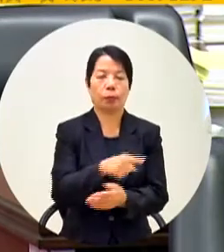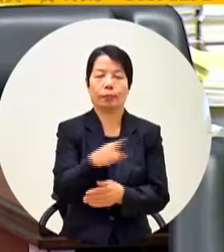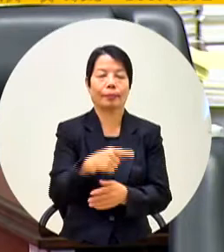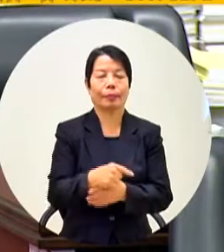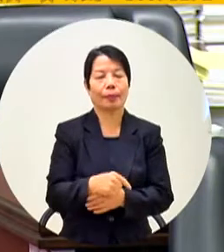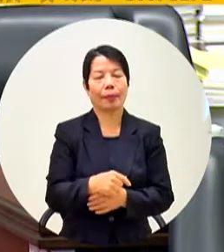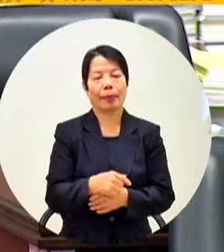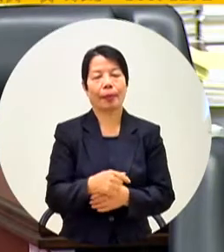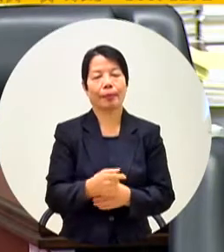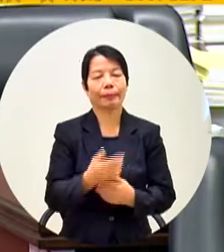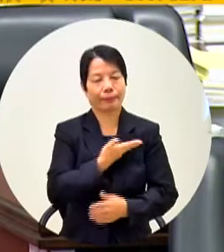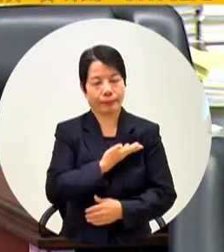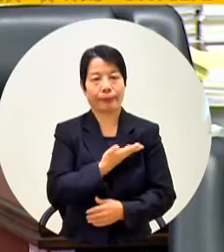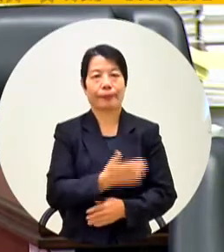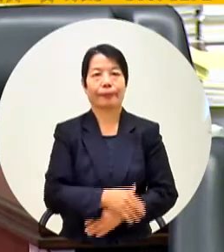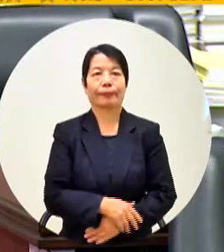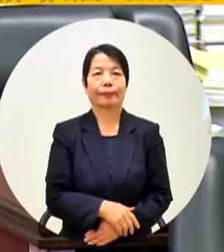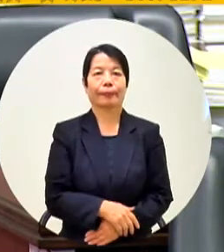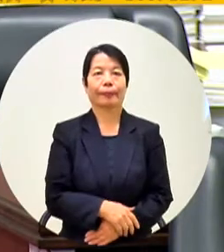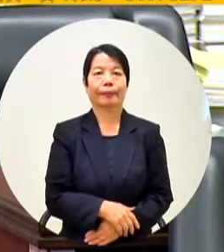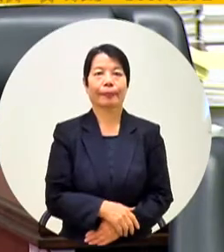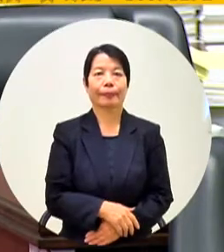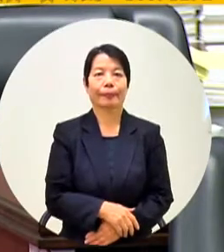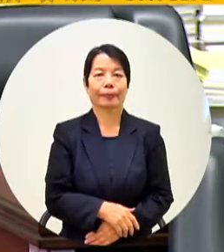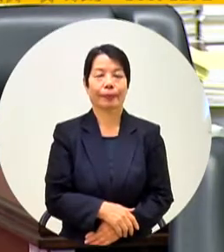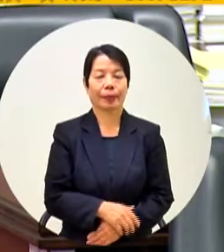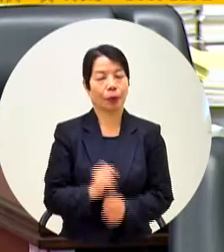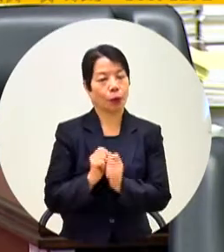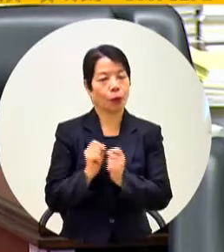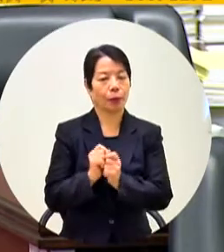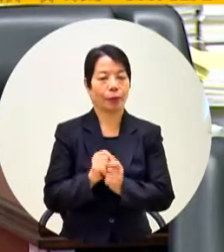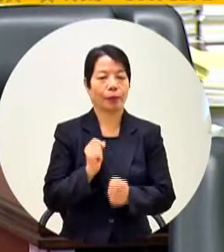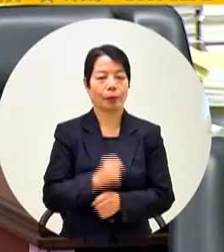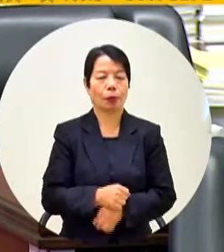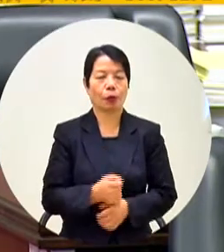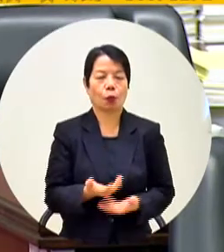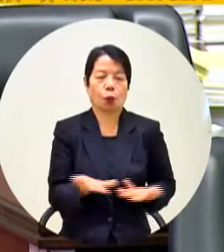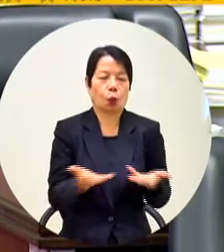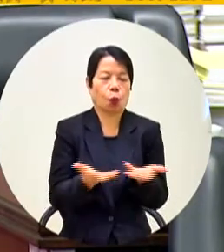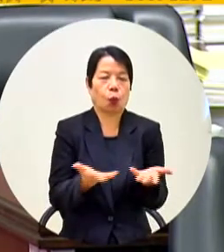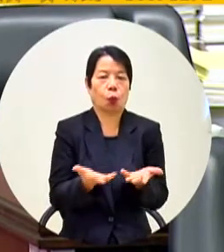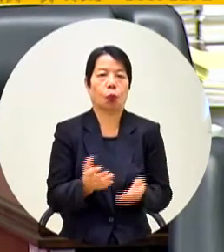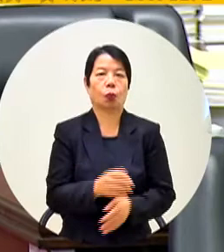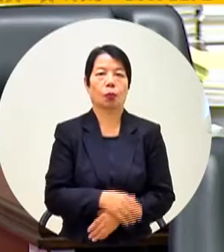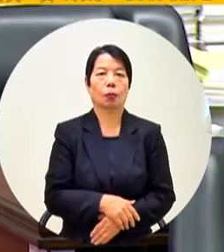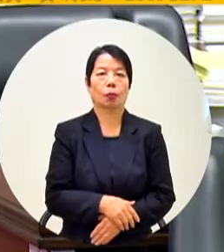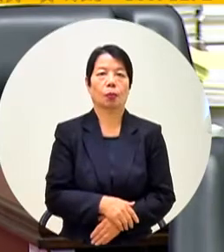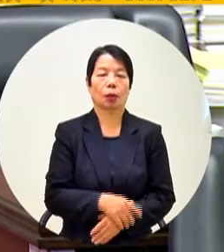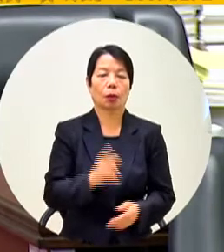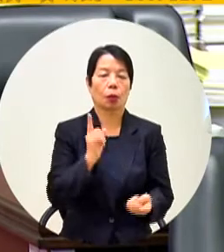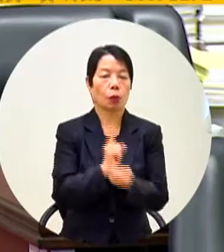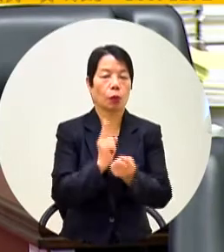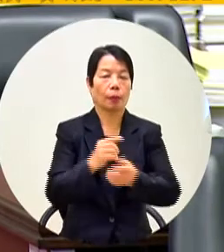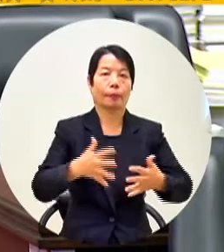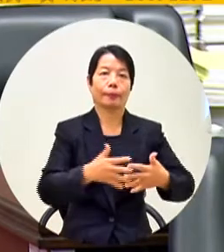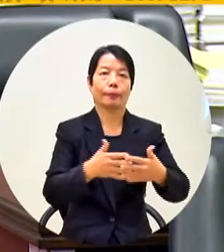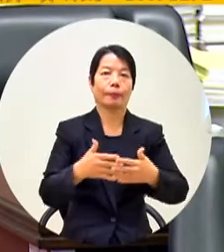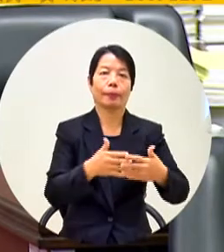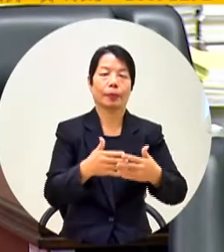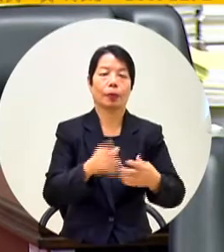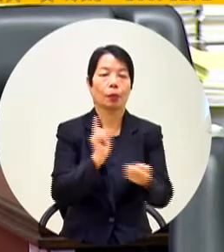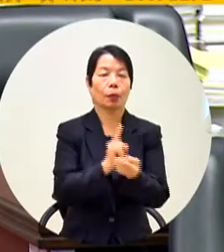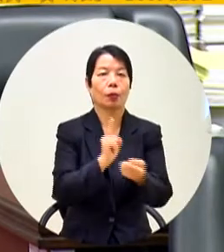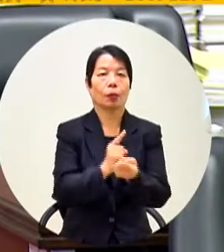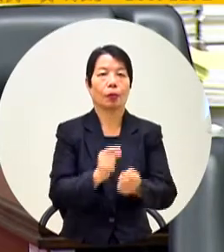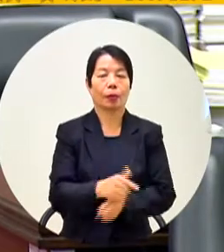首先最近安尼沸沸扬扬为着咱美国的来猪要